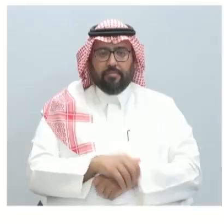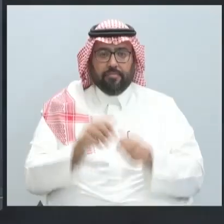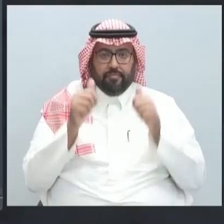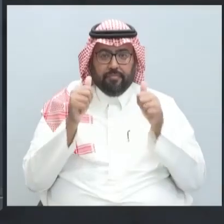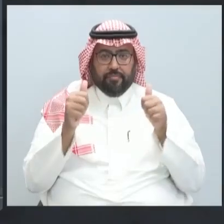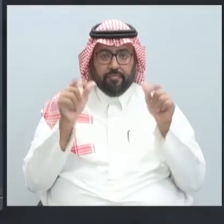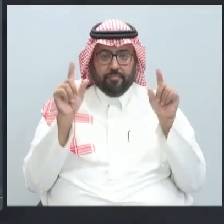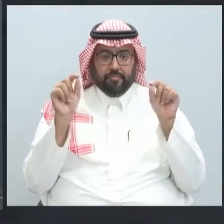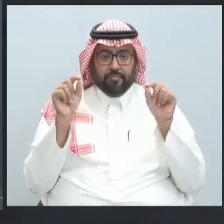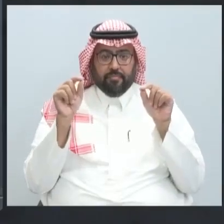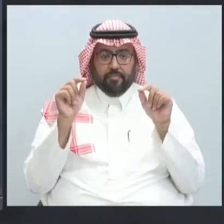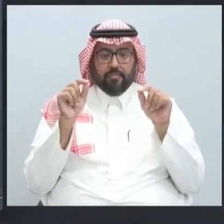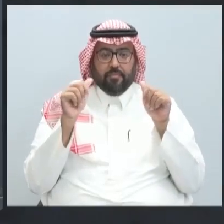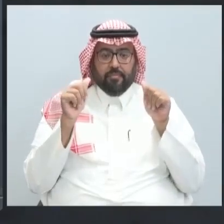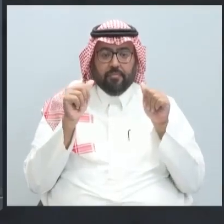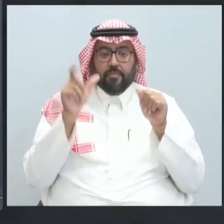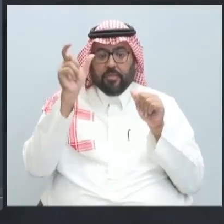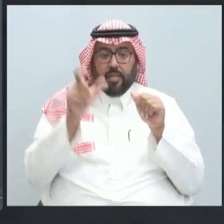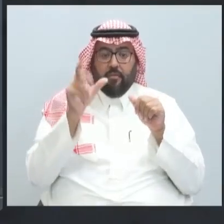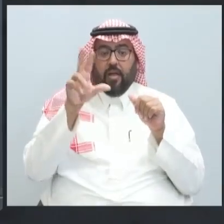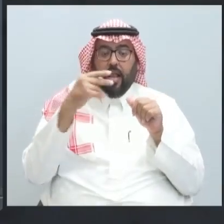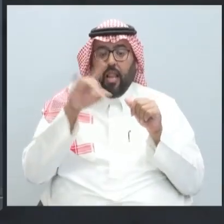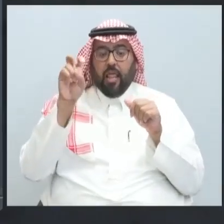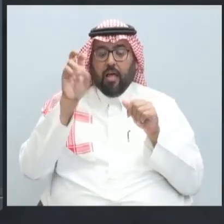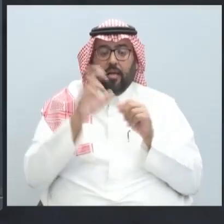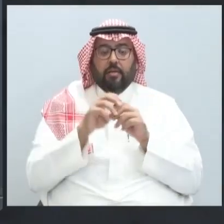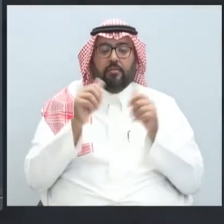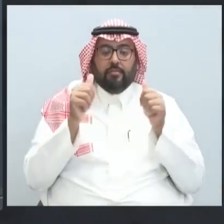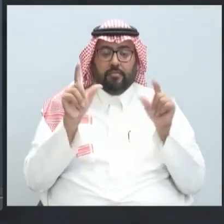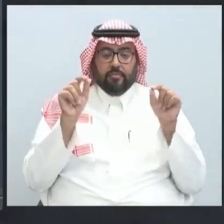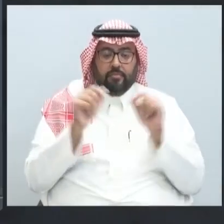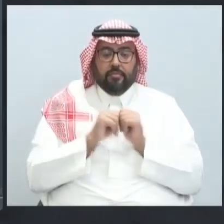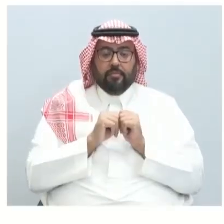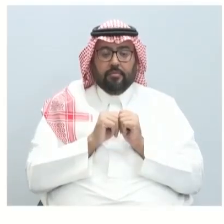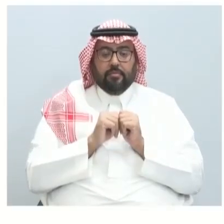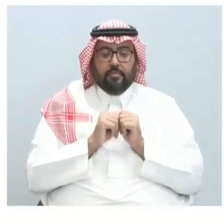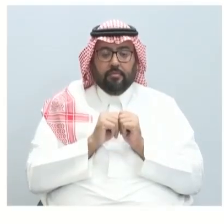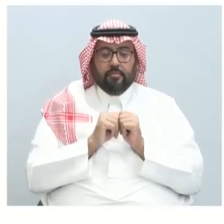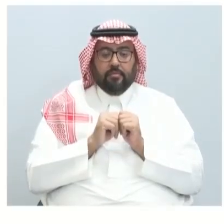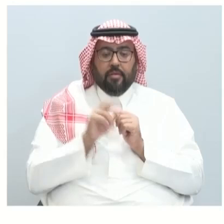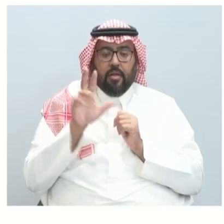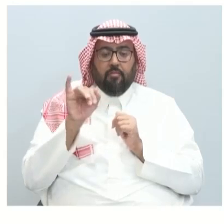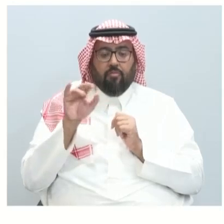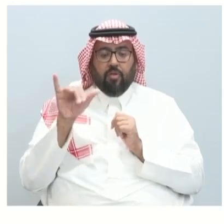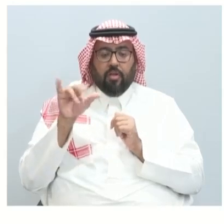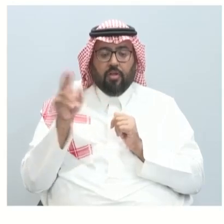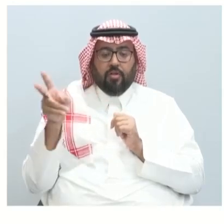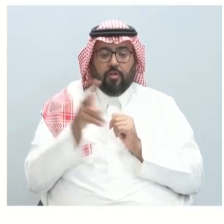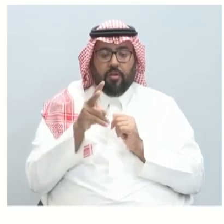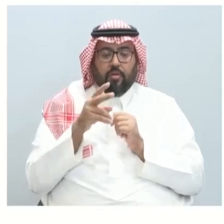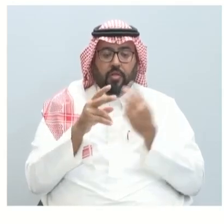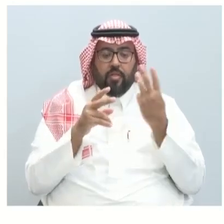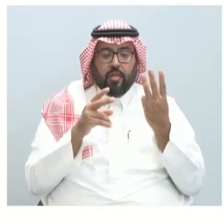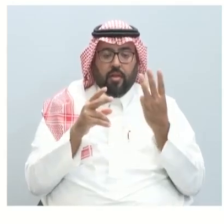هاي مبدعين هل استطعت ان تصفوا هذه العلاقه مبدعين بارك الله فيكم اذا نستطيع ان نقول المحيط يساوي